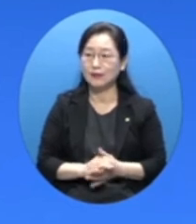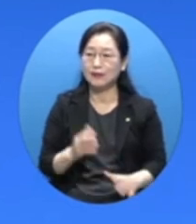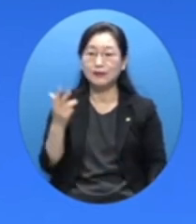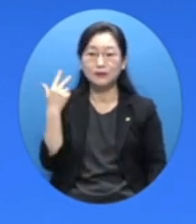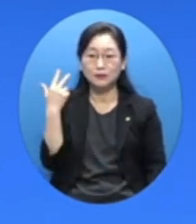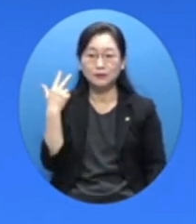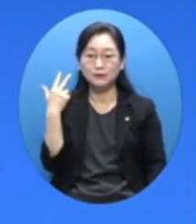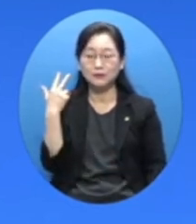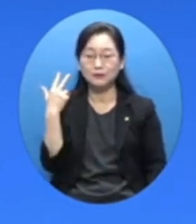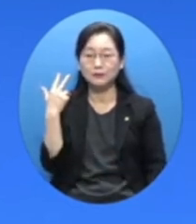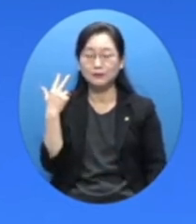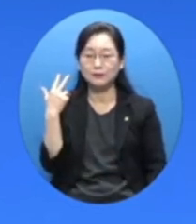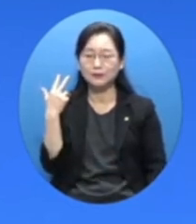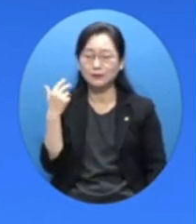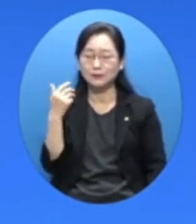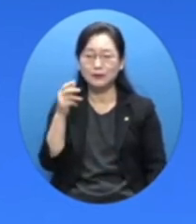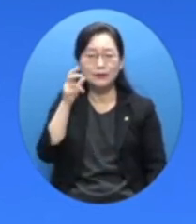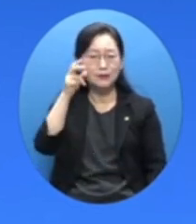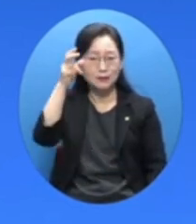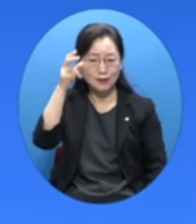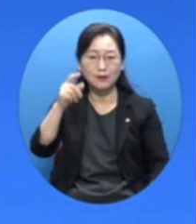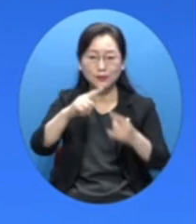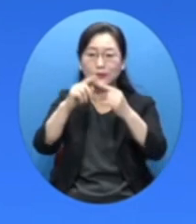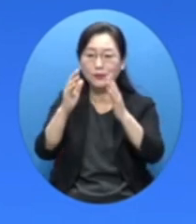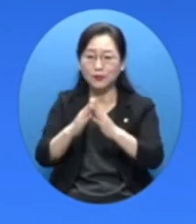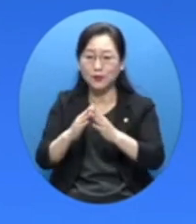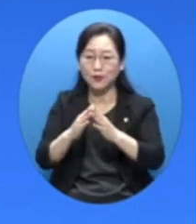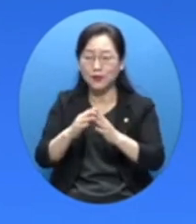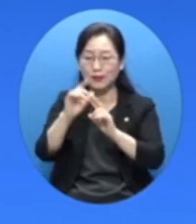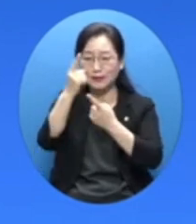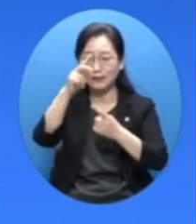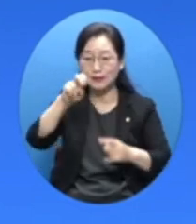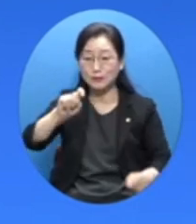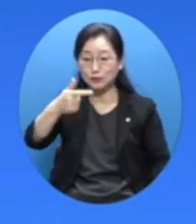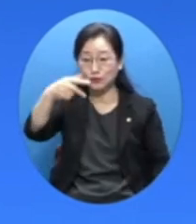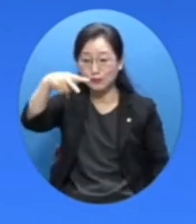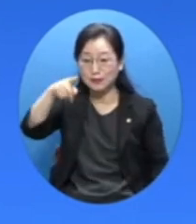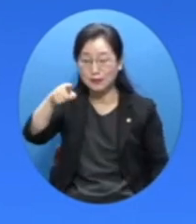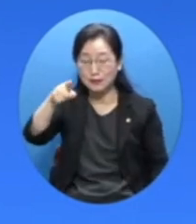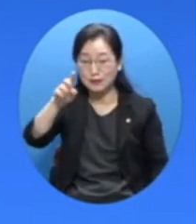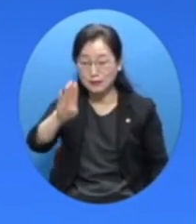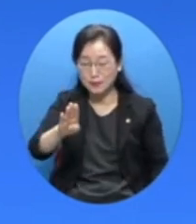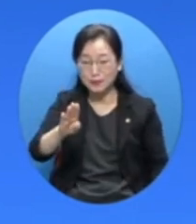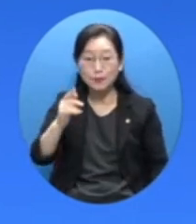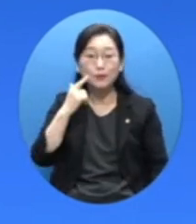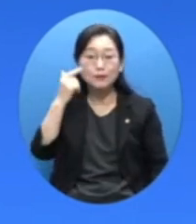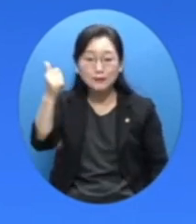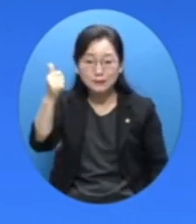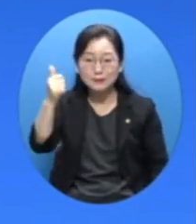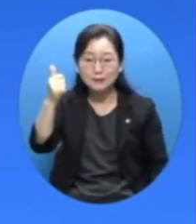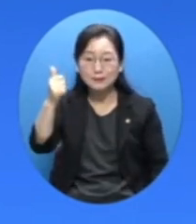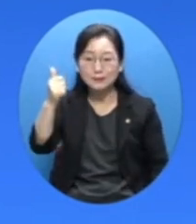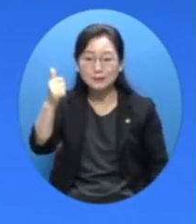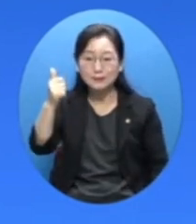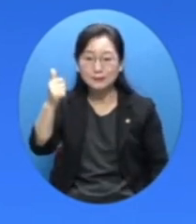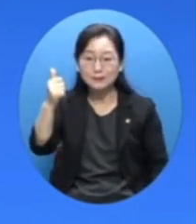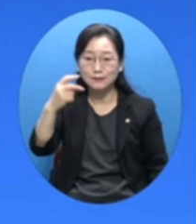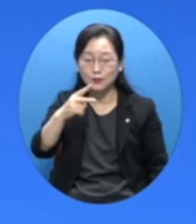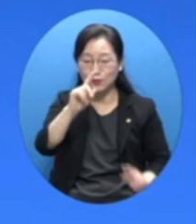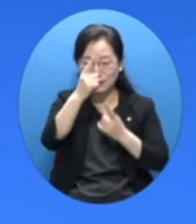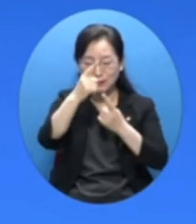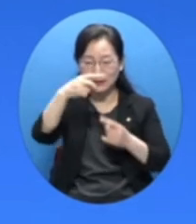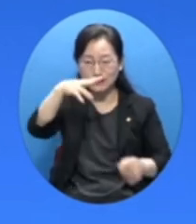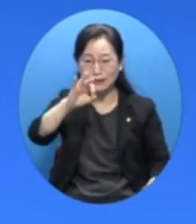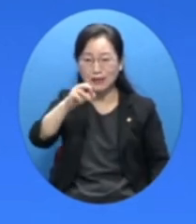지난주에 영락교회 이문석 목사님 또 연동교회 이성희